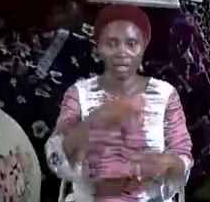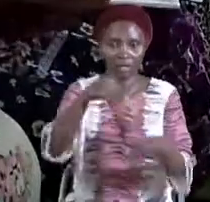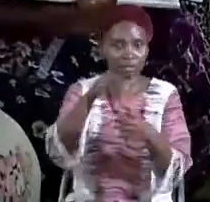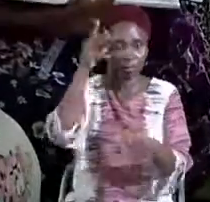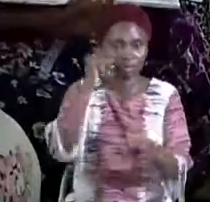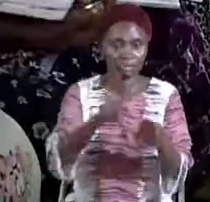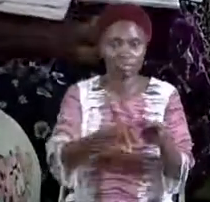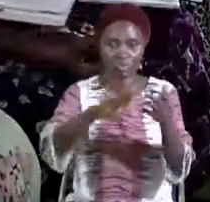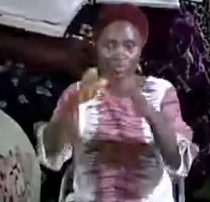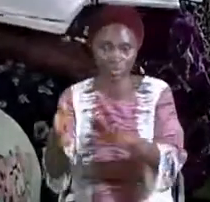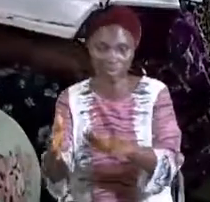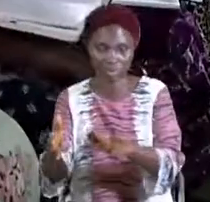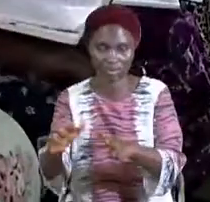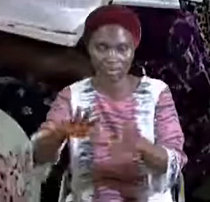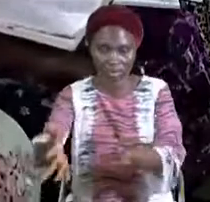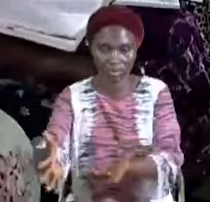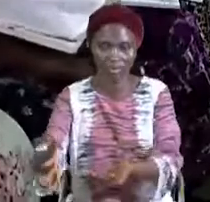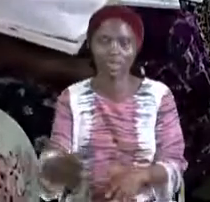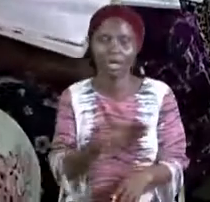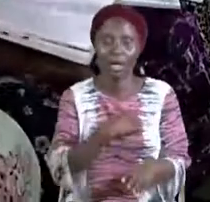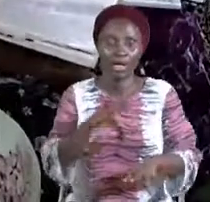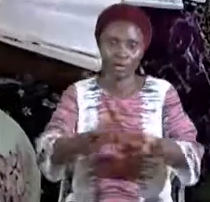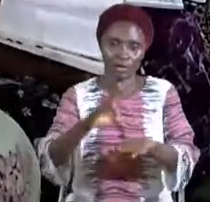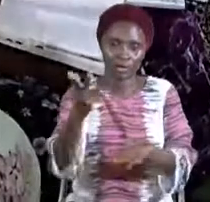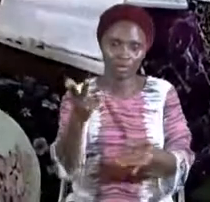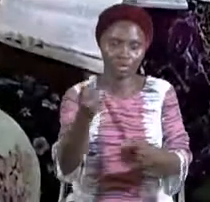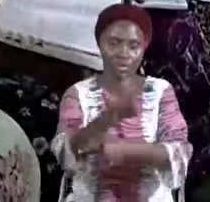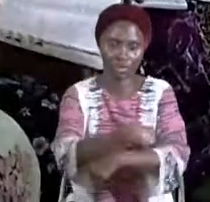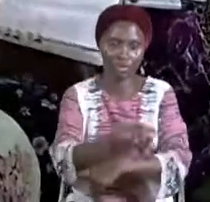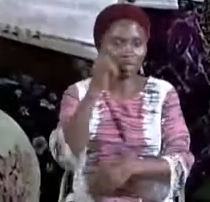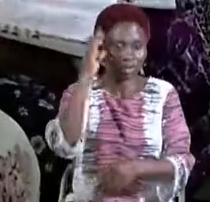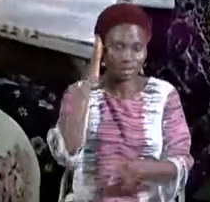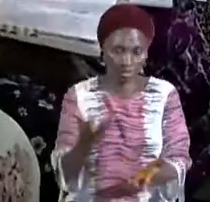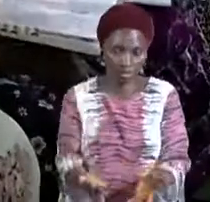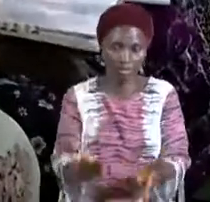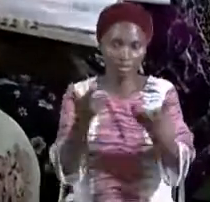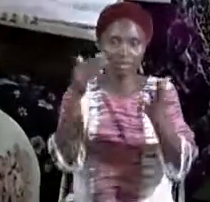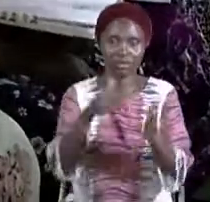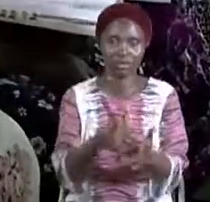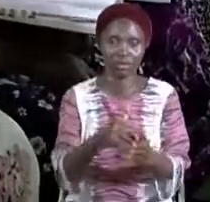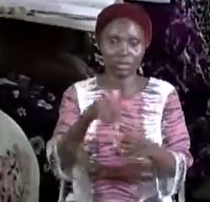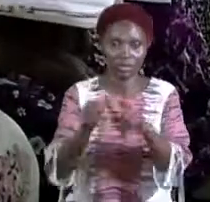il ressuscitera. Verset 34. Dites-moi, verset 34.